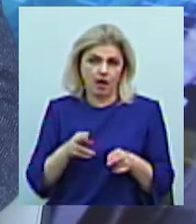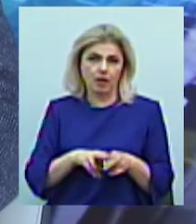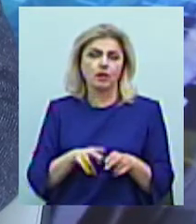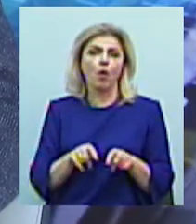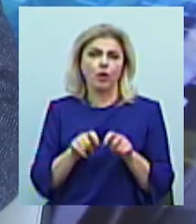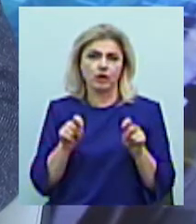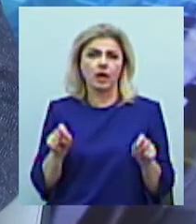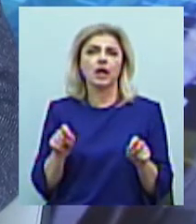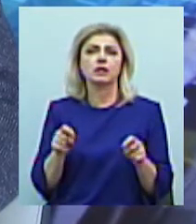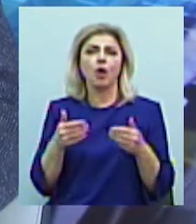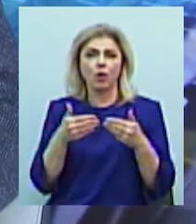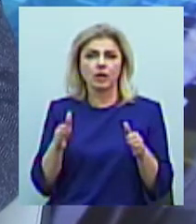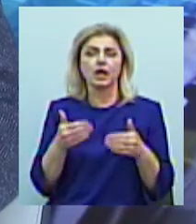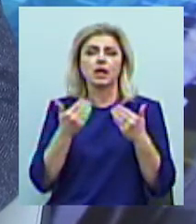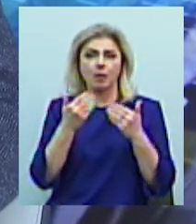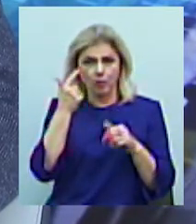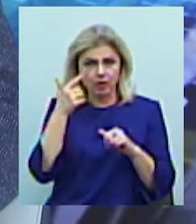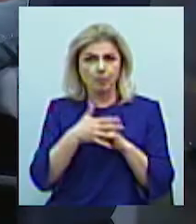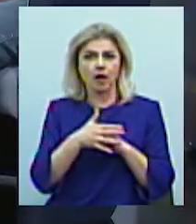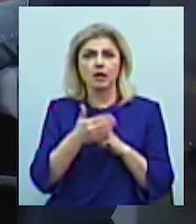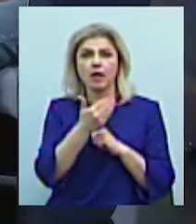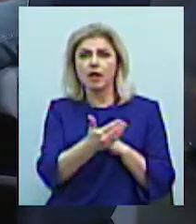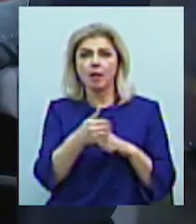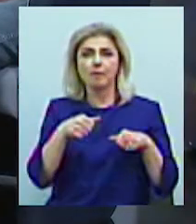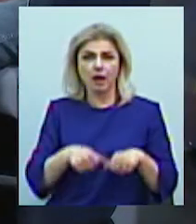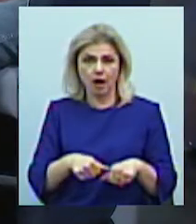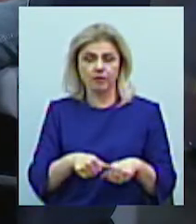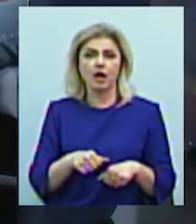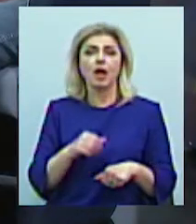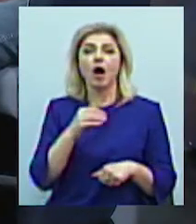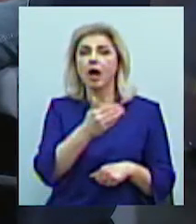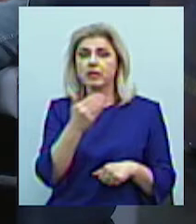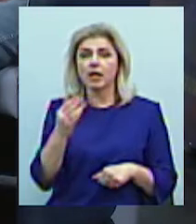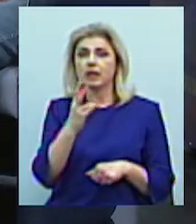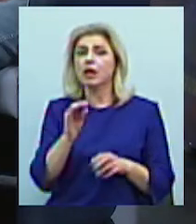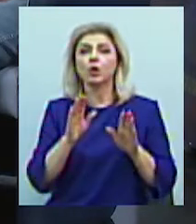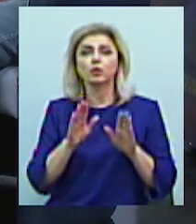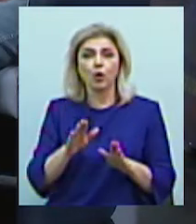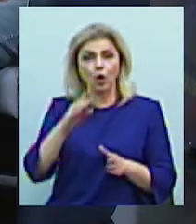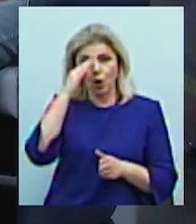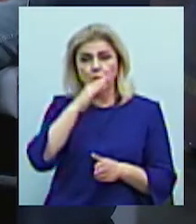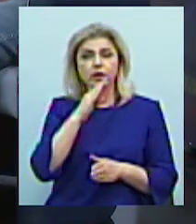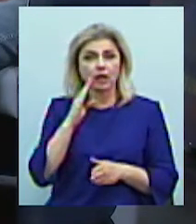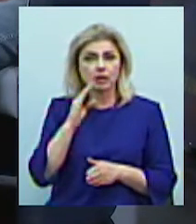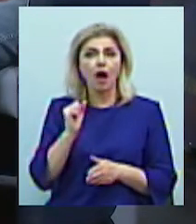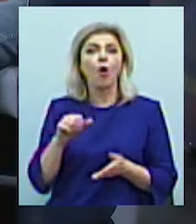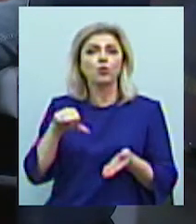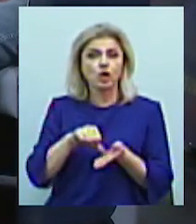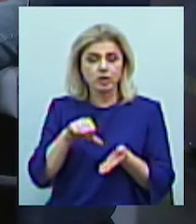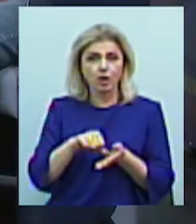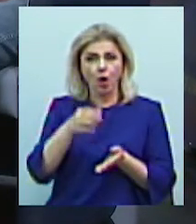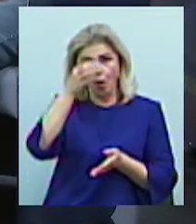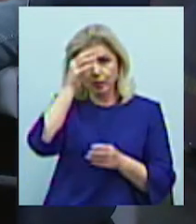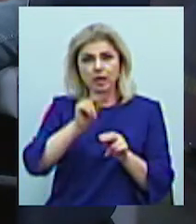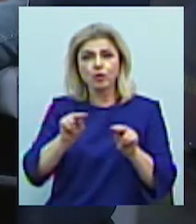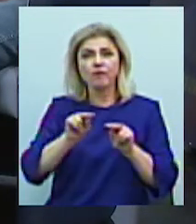открытие понимания их права контролировать. Потому что они являются не только родителями, они являются участниками образовательного процесса. И не